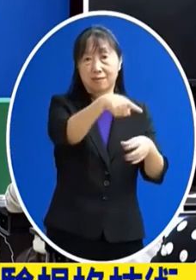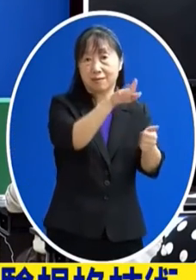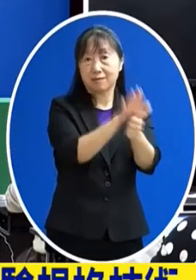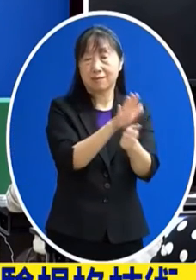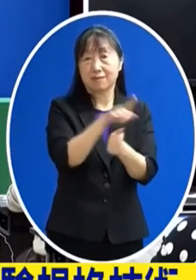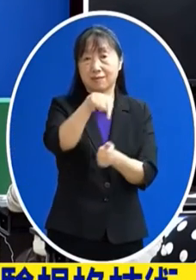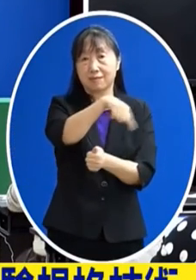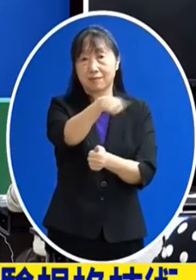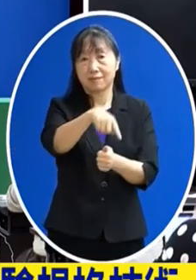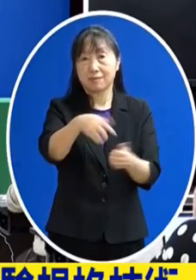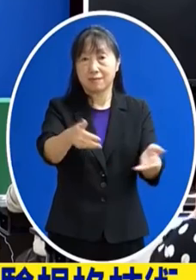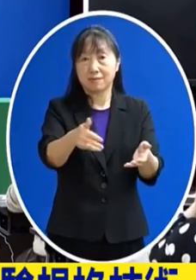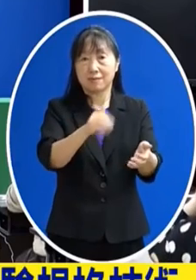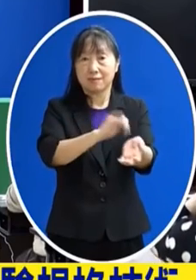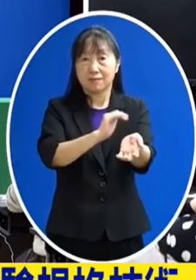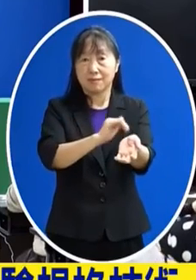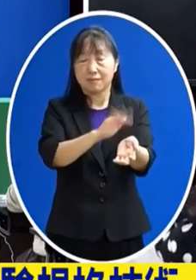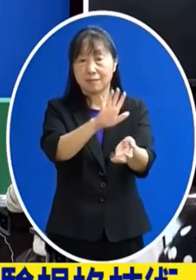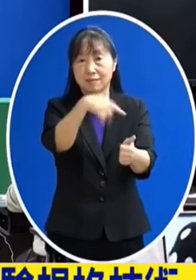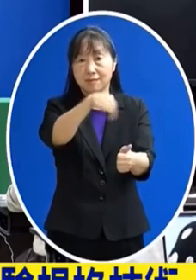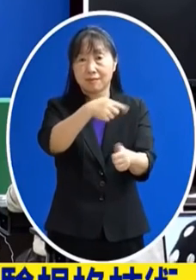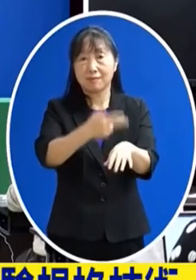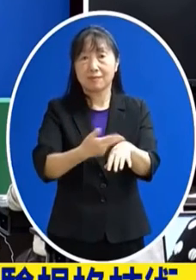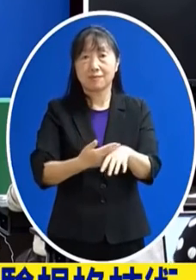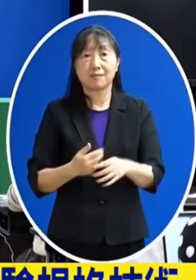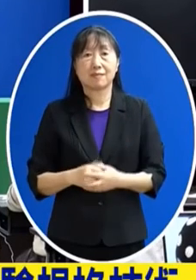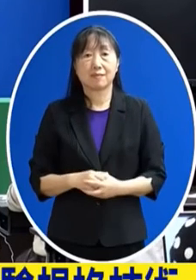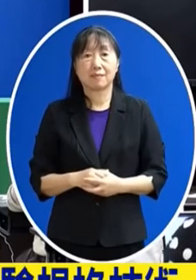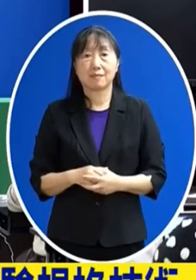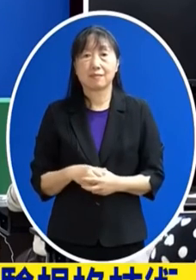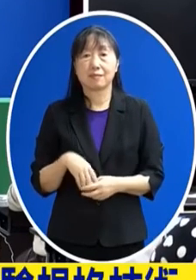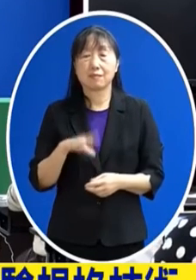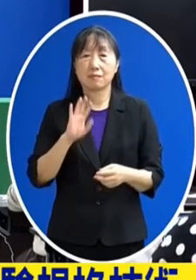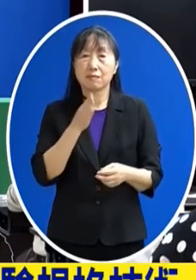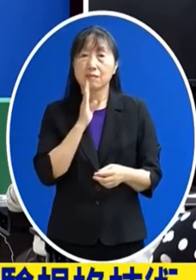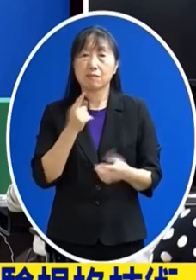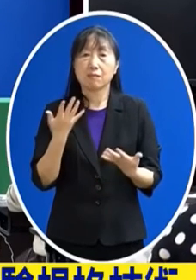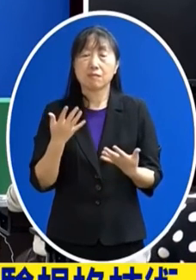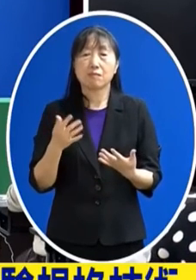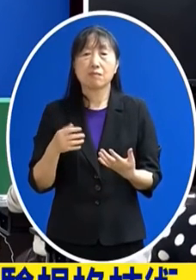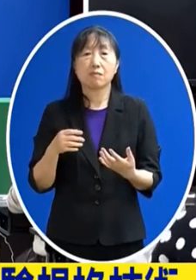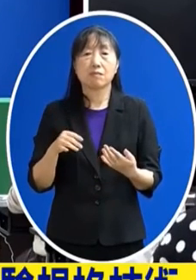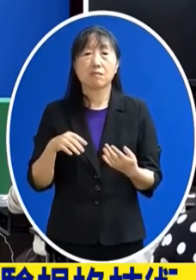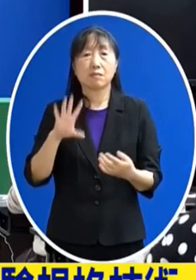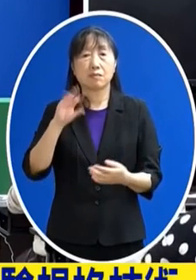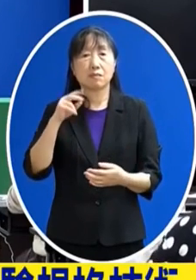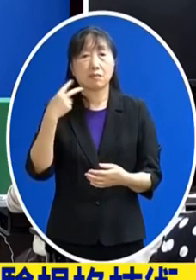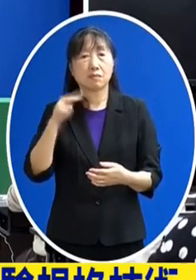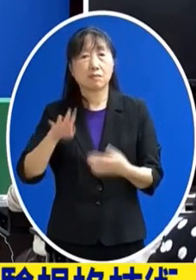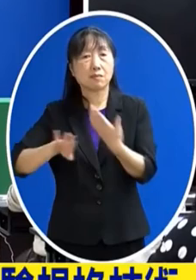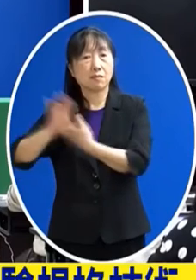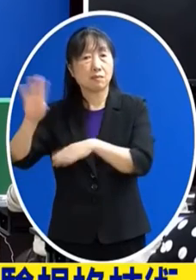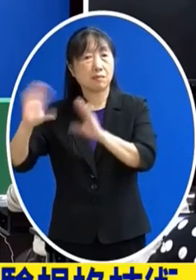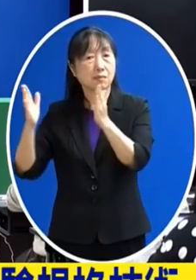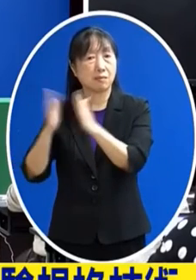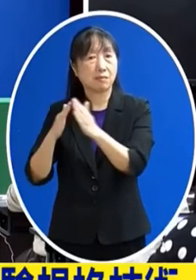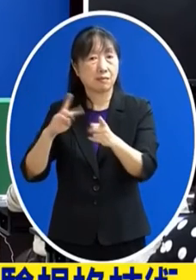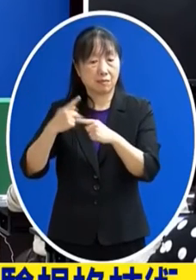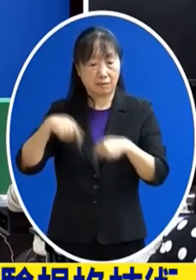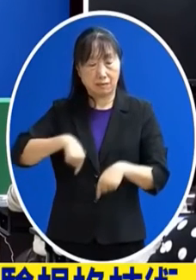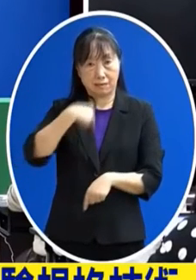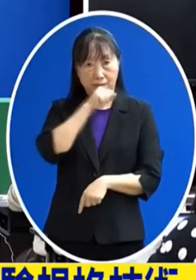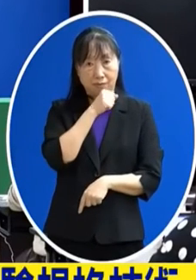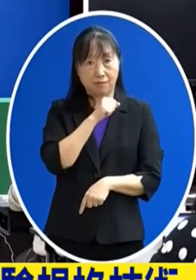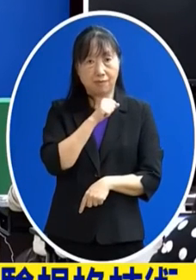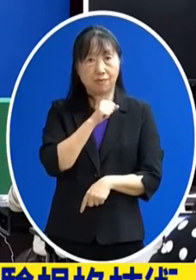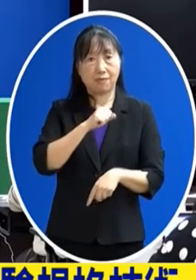协助他们做一些医疗。请教一下，就是说在跟其他如果有任何其他的国家是跟我们台湾